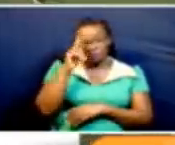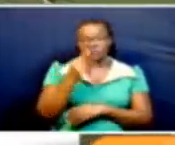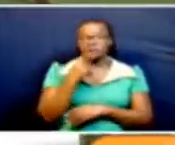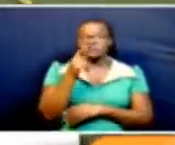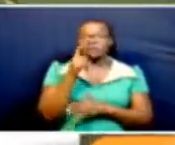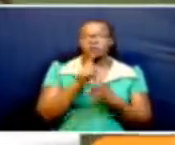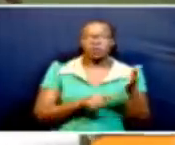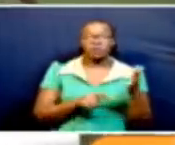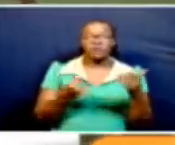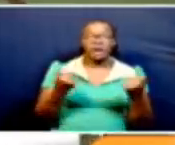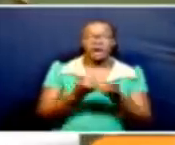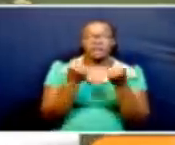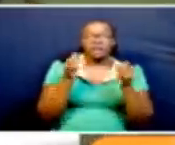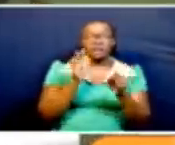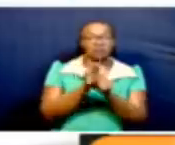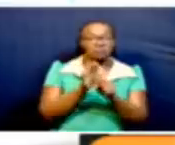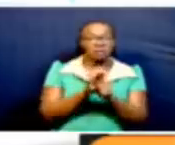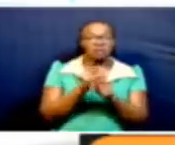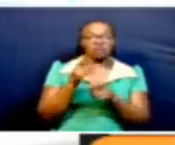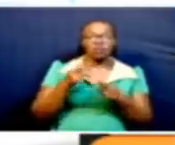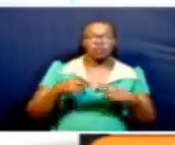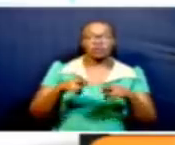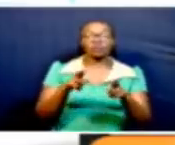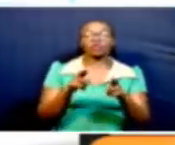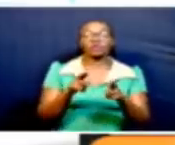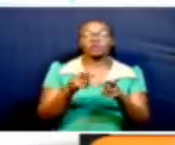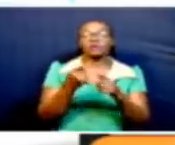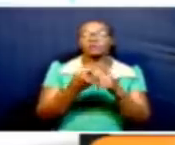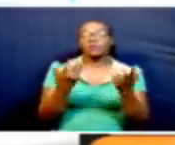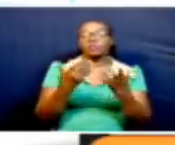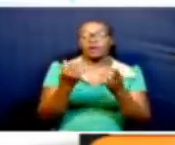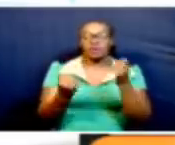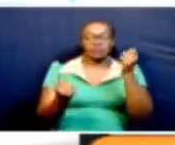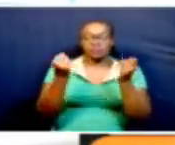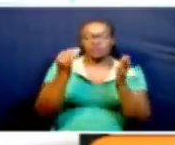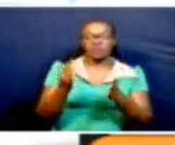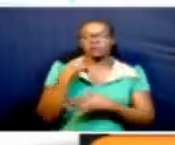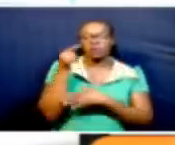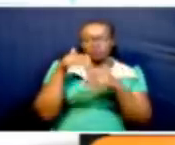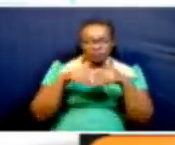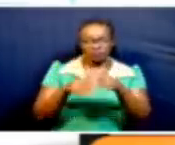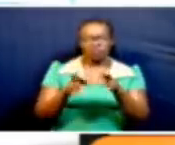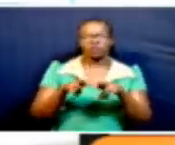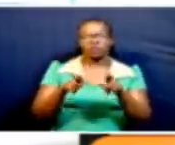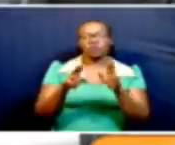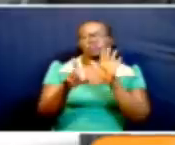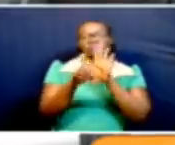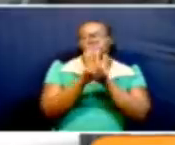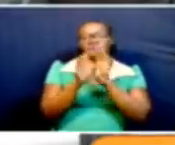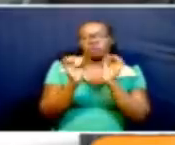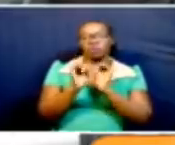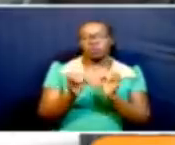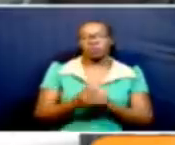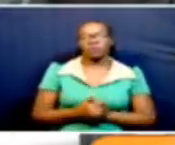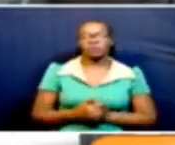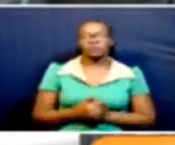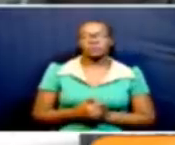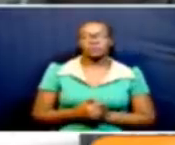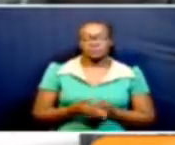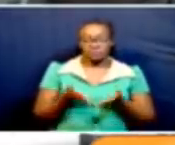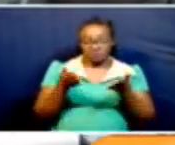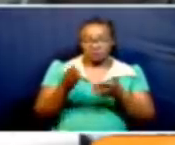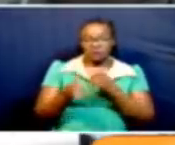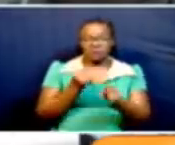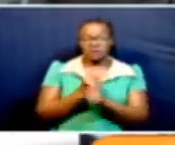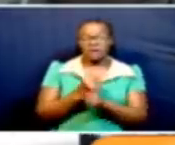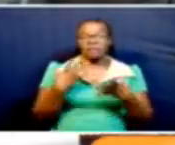kusema kuwa ajali nyingi za barabarani zinasababishwa na madereva wasiozingatia sheria za barabarani. Kwa mwaka huu